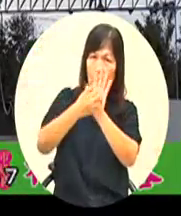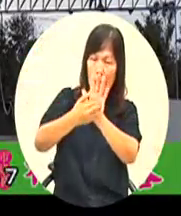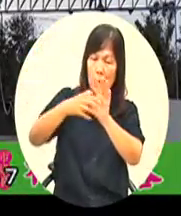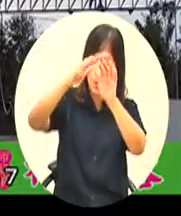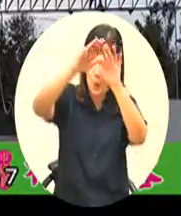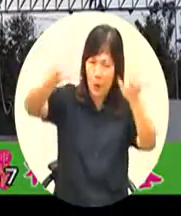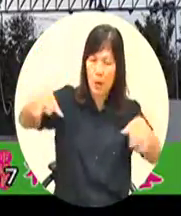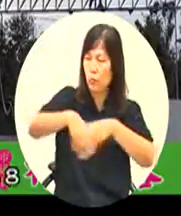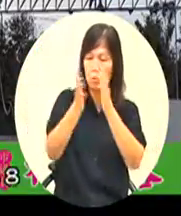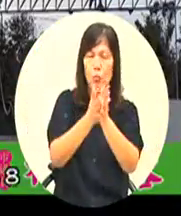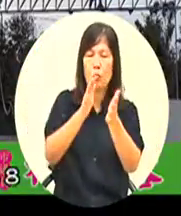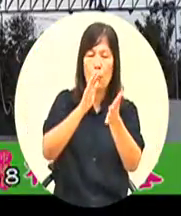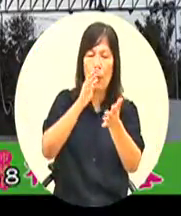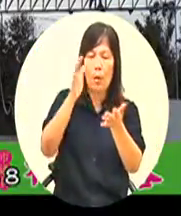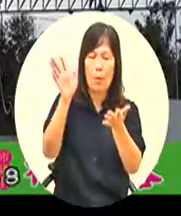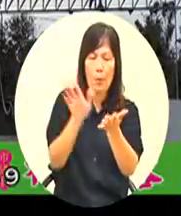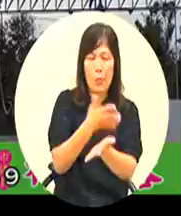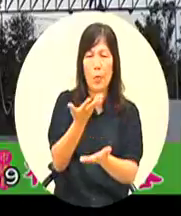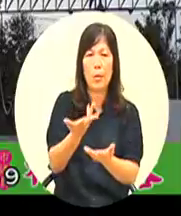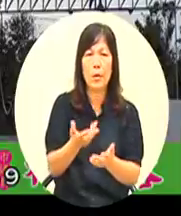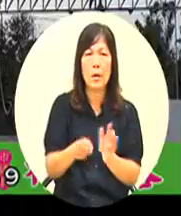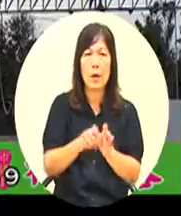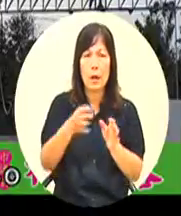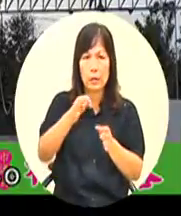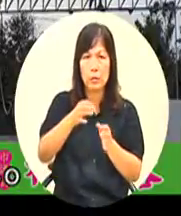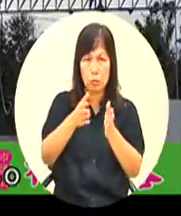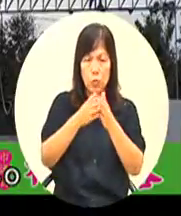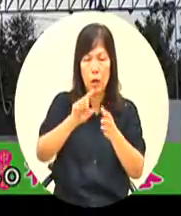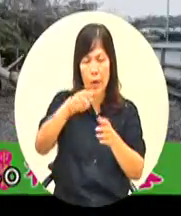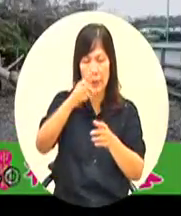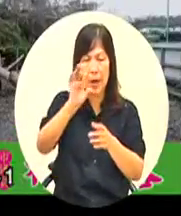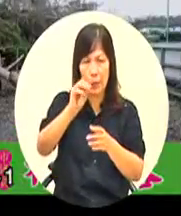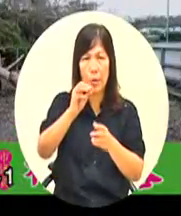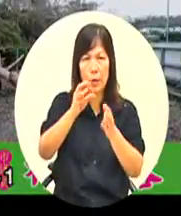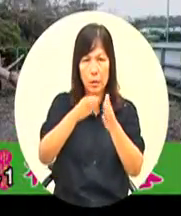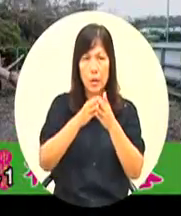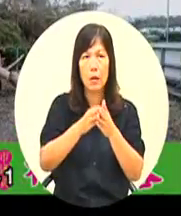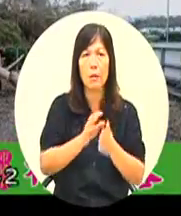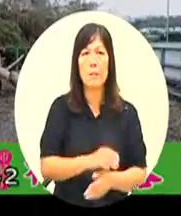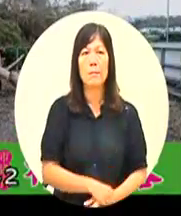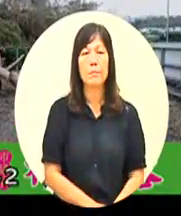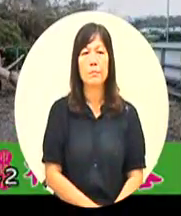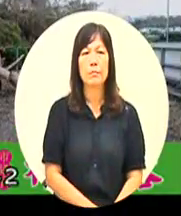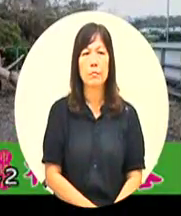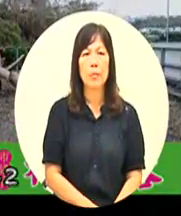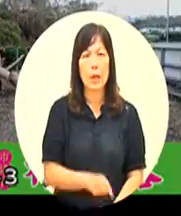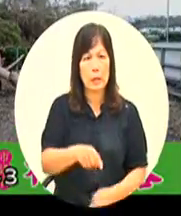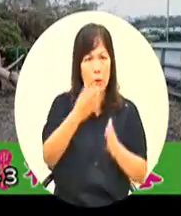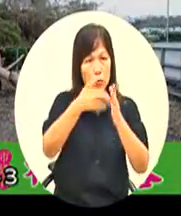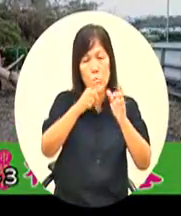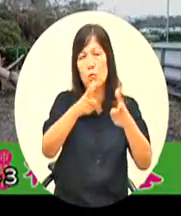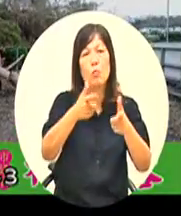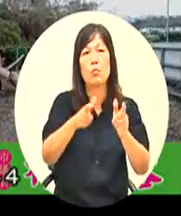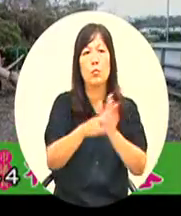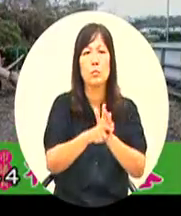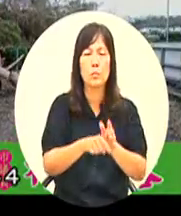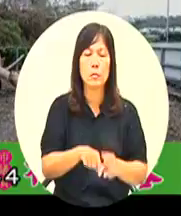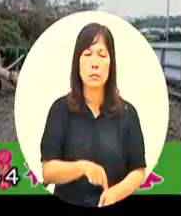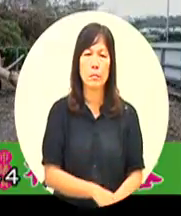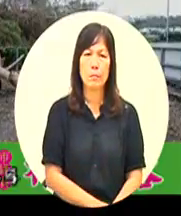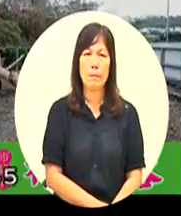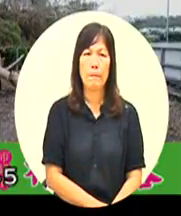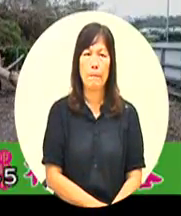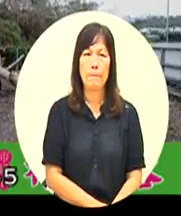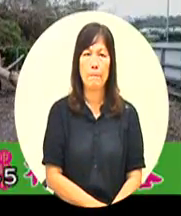了啊，所以也希望说他的经费也需要100万哦。那这个他不是学校，因为他是